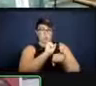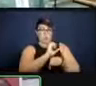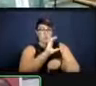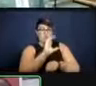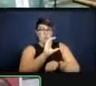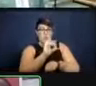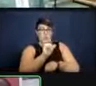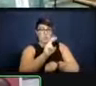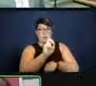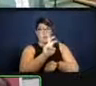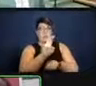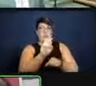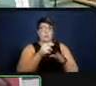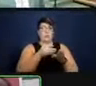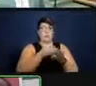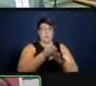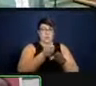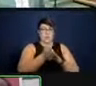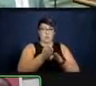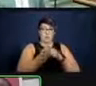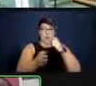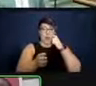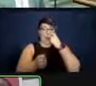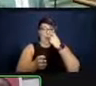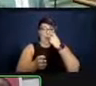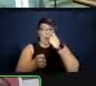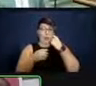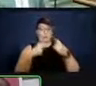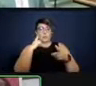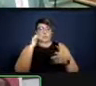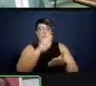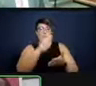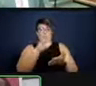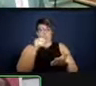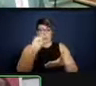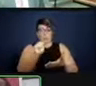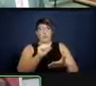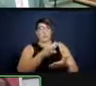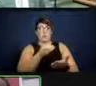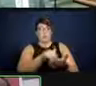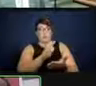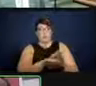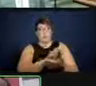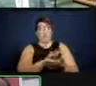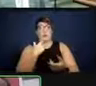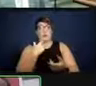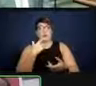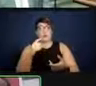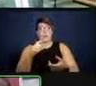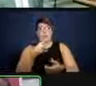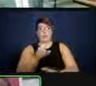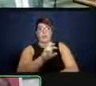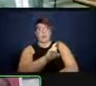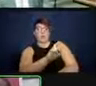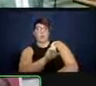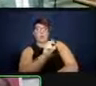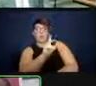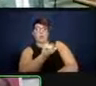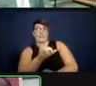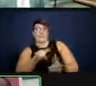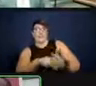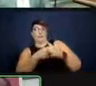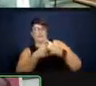متحمس جدا للفريق لينتقل من المدرسة المتوسطة إلى المدرسة الثانوية.